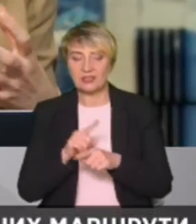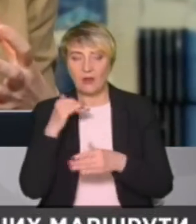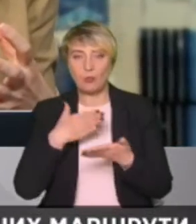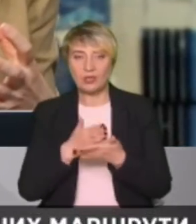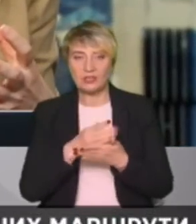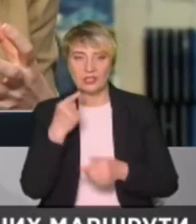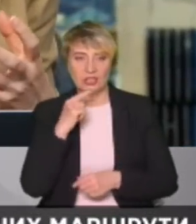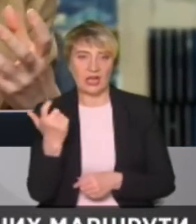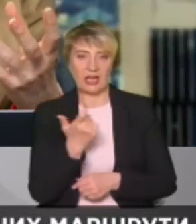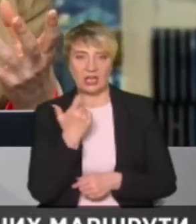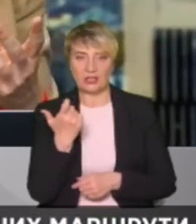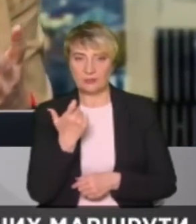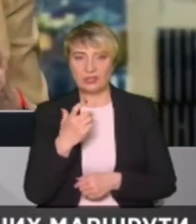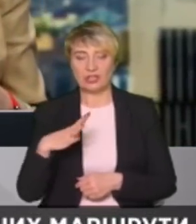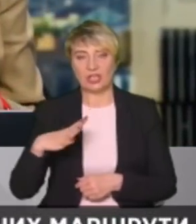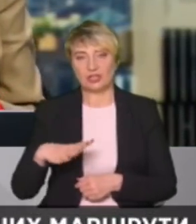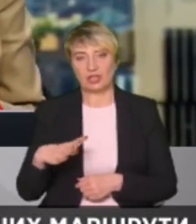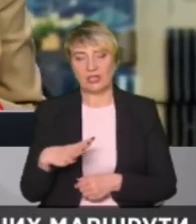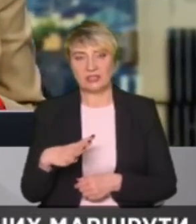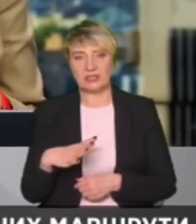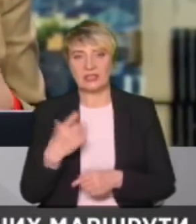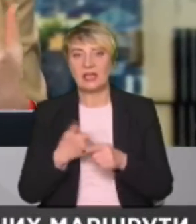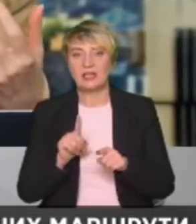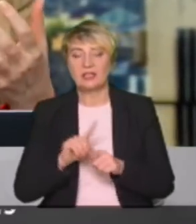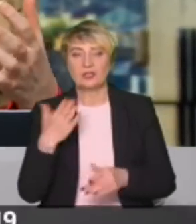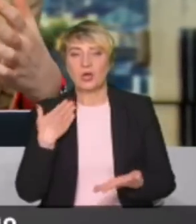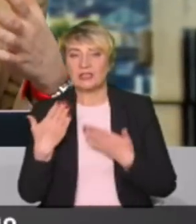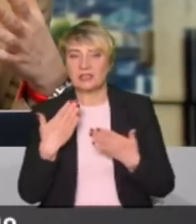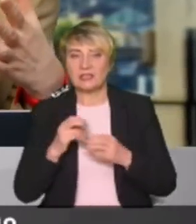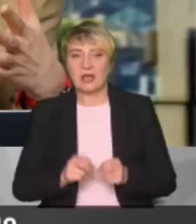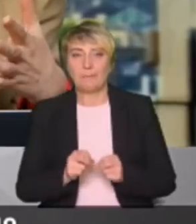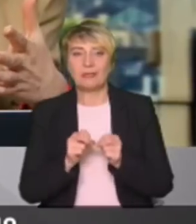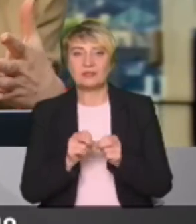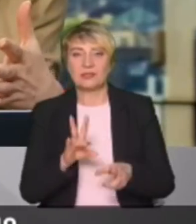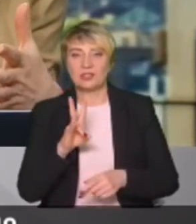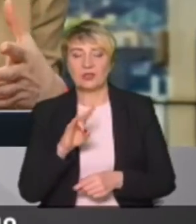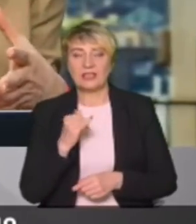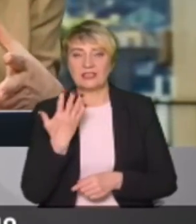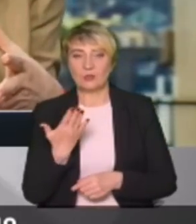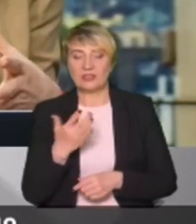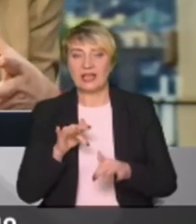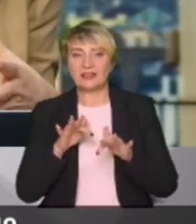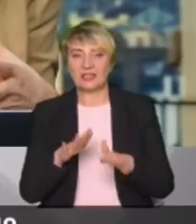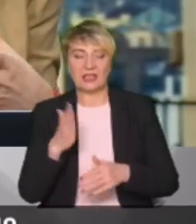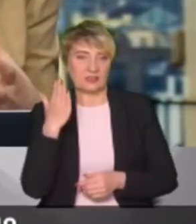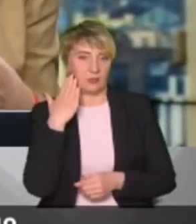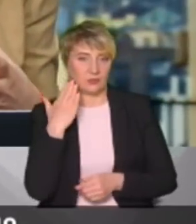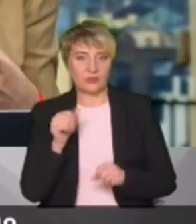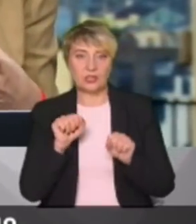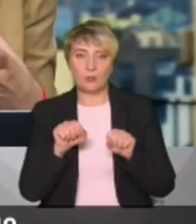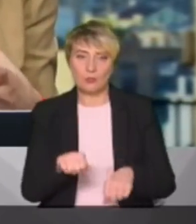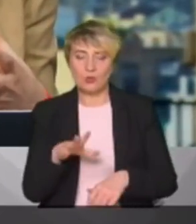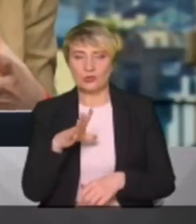политически-экономическая структура ожидается или то, что касается безопасности, насколько это дееспособно? Может быть, это было бы